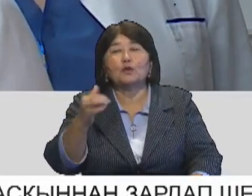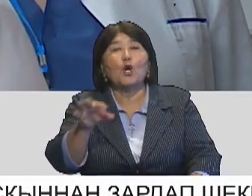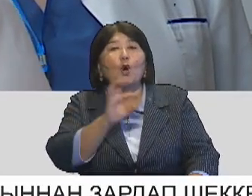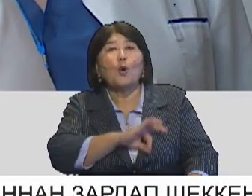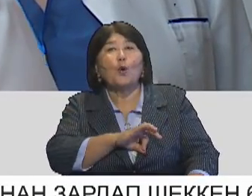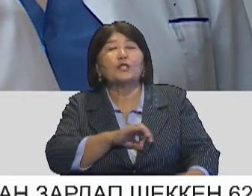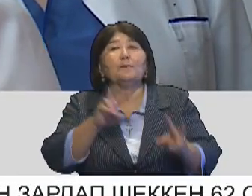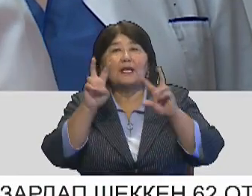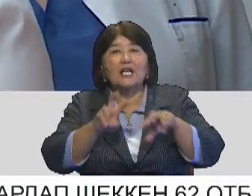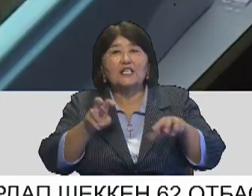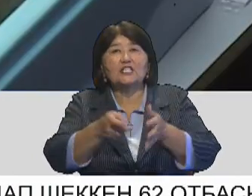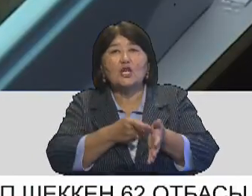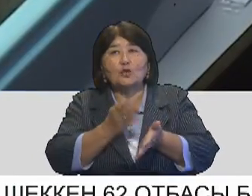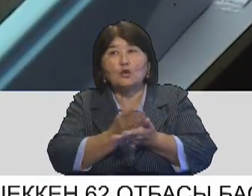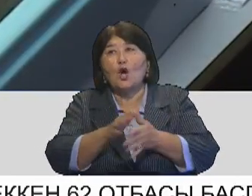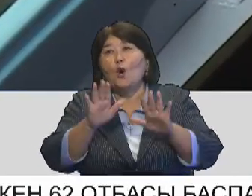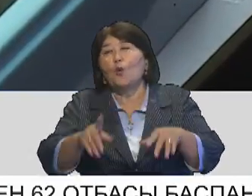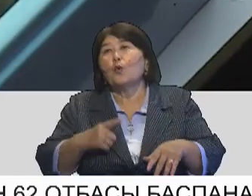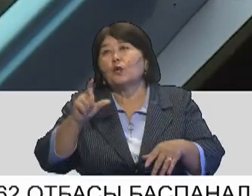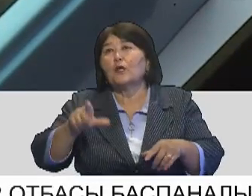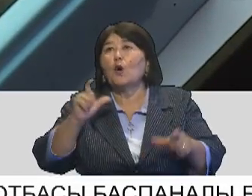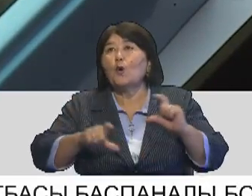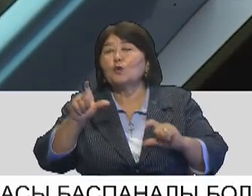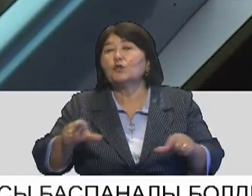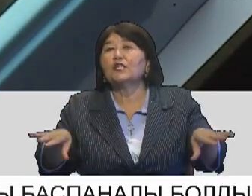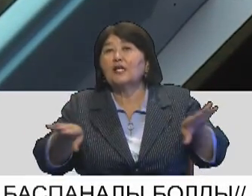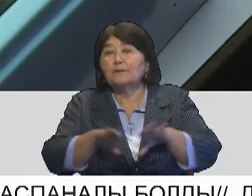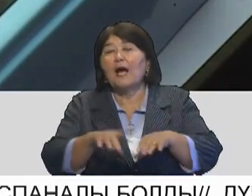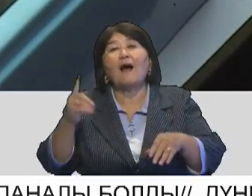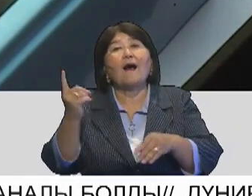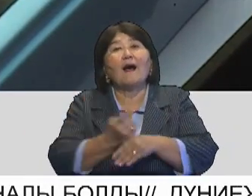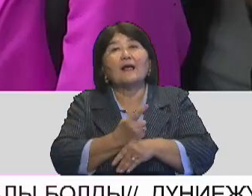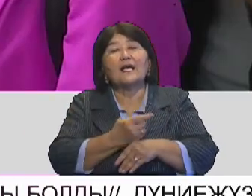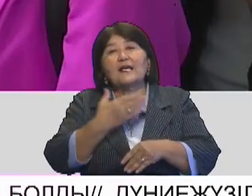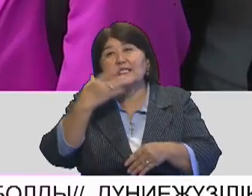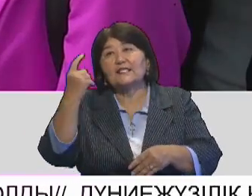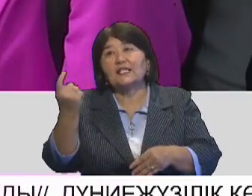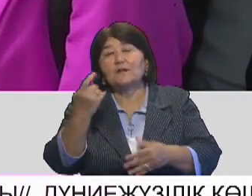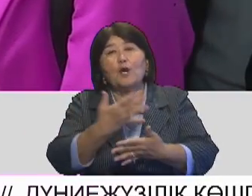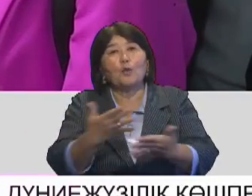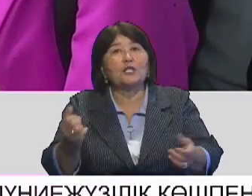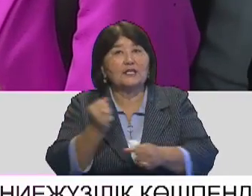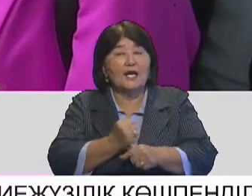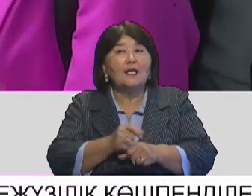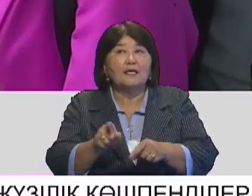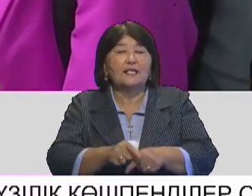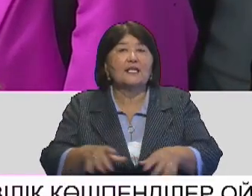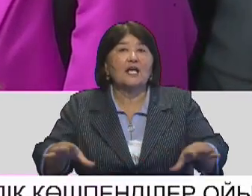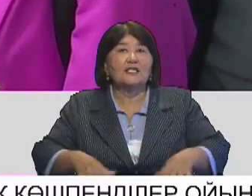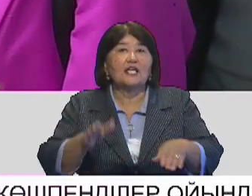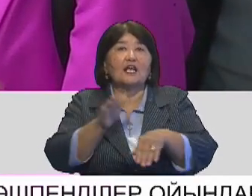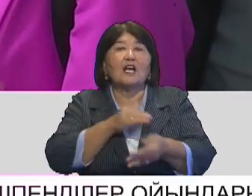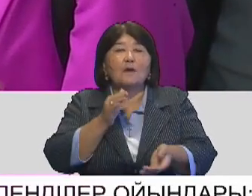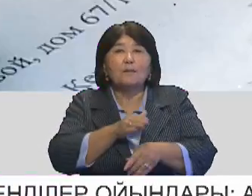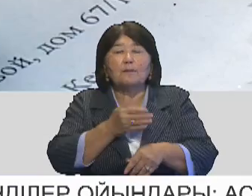қолданбалы зерттеулер жүргізіледі. Орталық мамандары студенттермен бірлесіп, алғаш рет жасыл химиялық өнімдер жасапты. Яғни жылқы майы мен қойдың